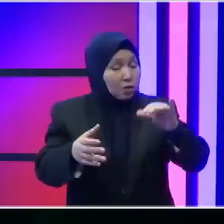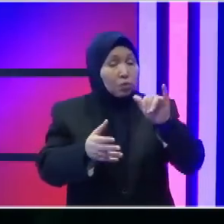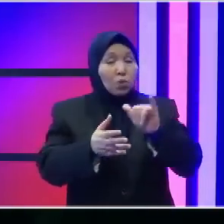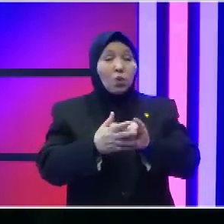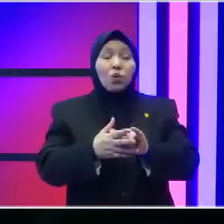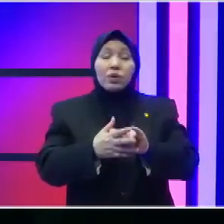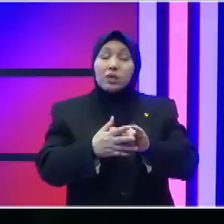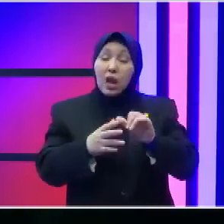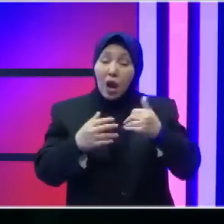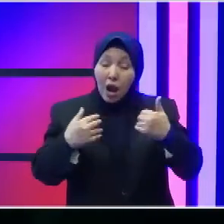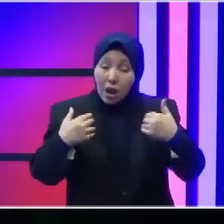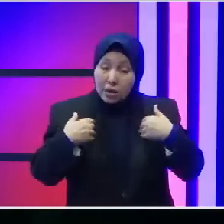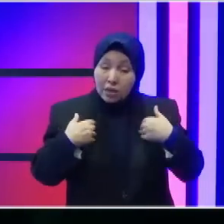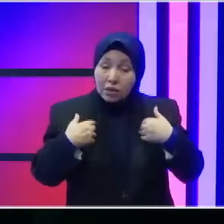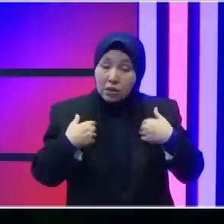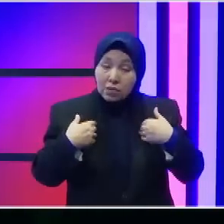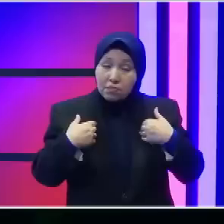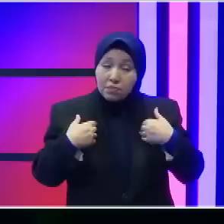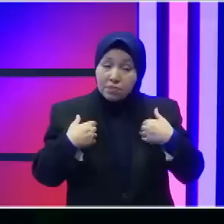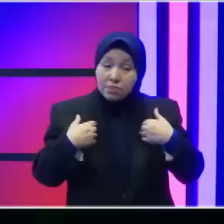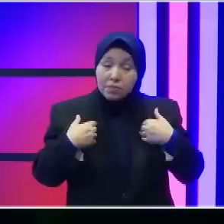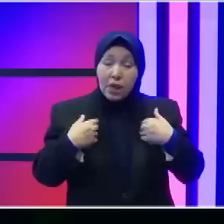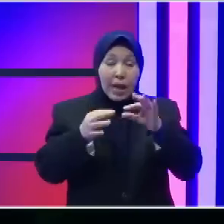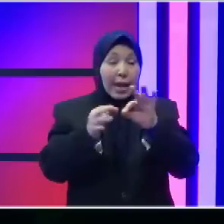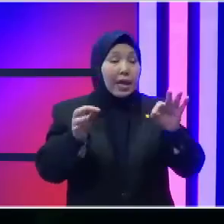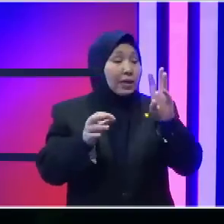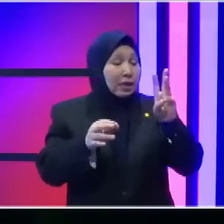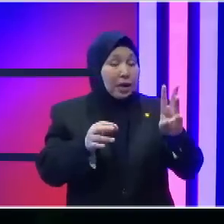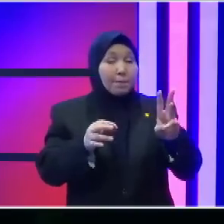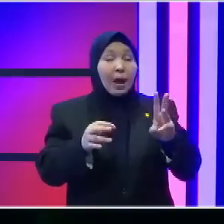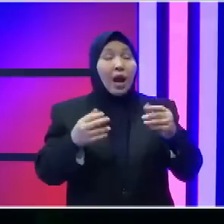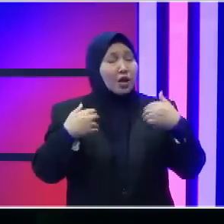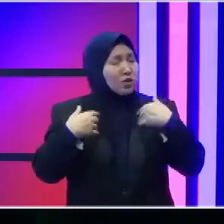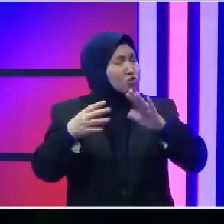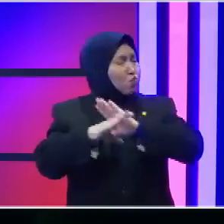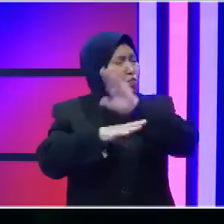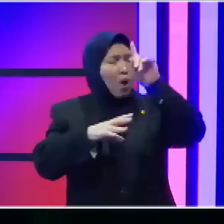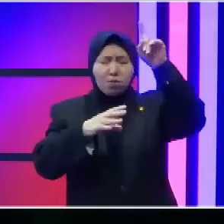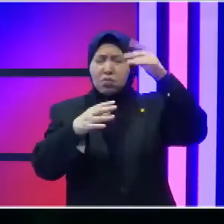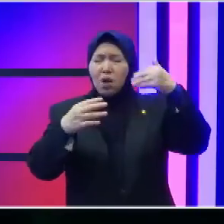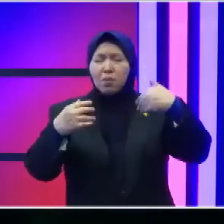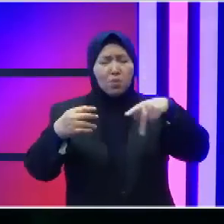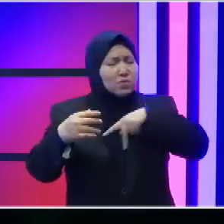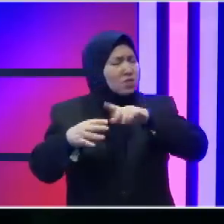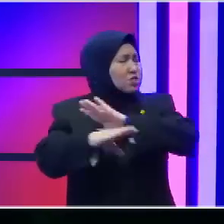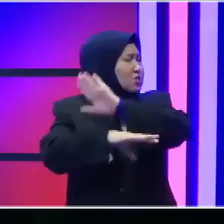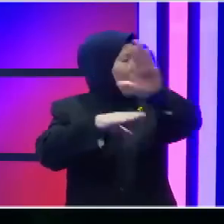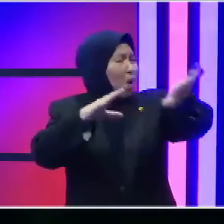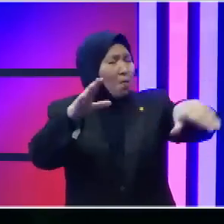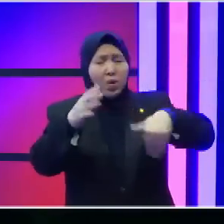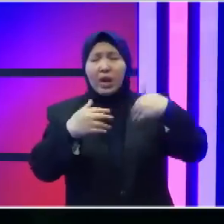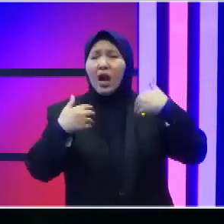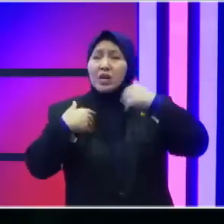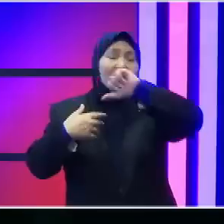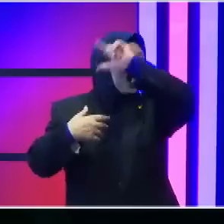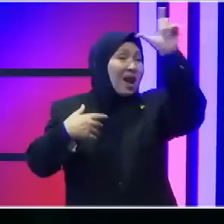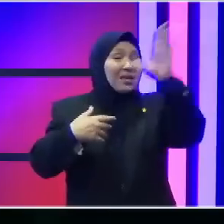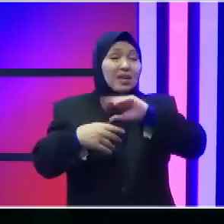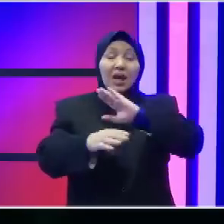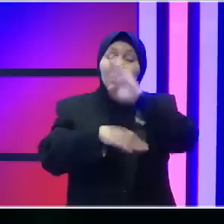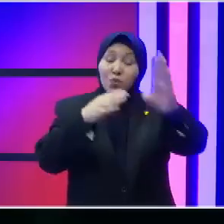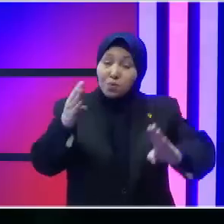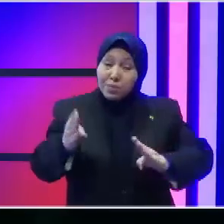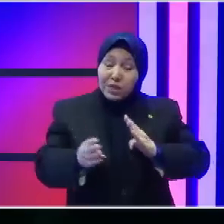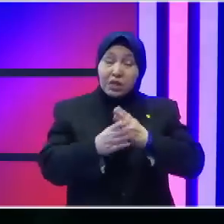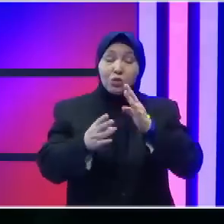ard, yang mempunyai, ya, pada ayat yang ke-6 ini miliknya lah apa yang ada di langit dan di bumi, wa ma bainahuma, dan di